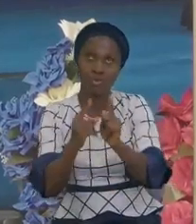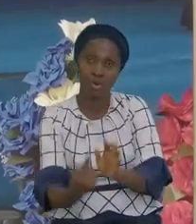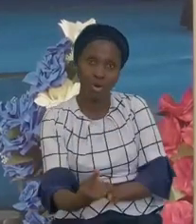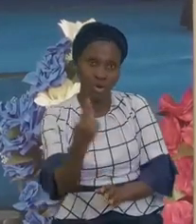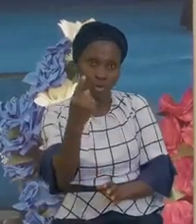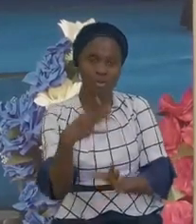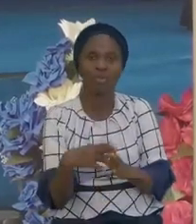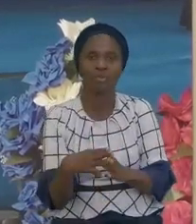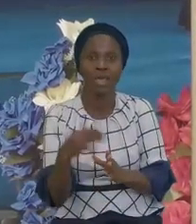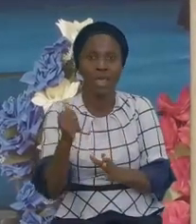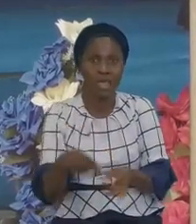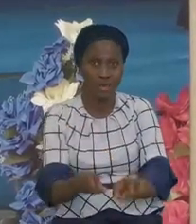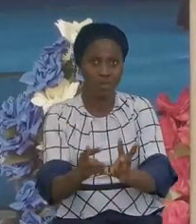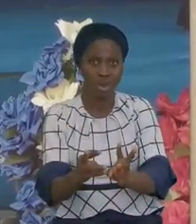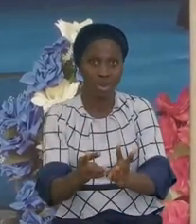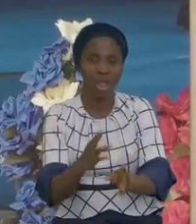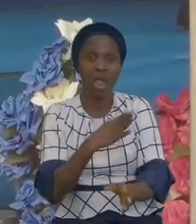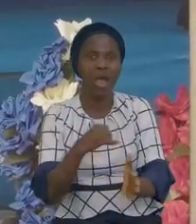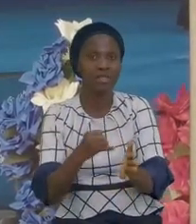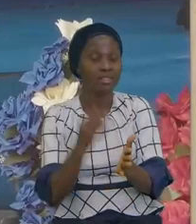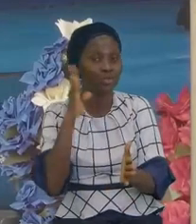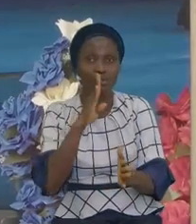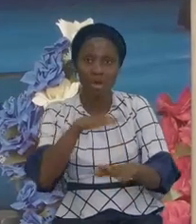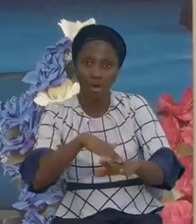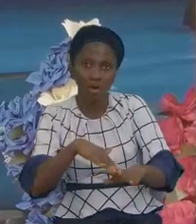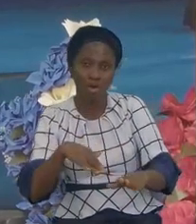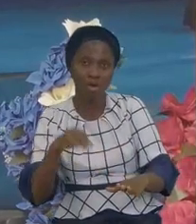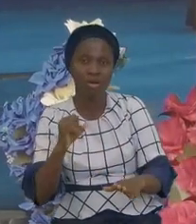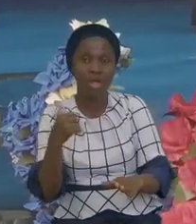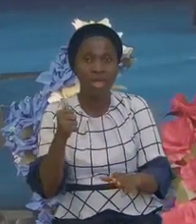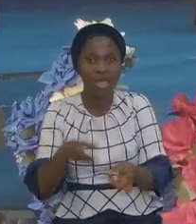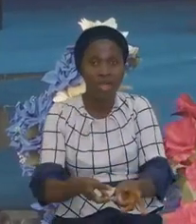Ce sera appelé la voie de la sainteté.